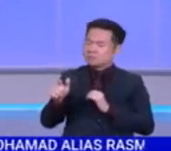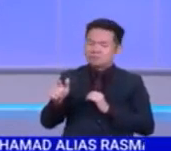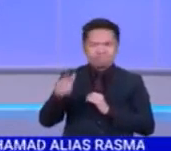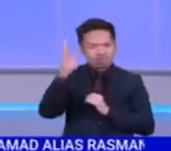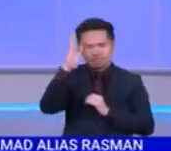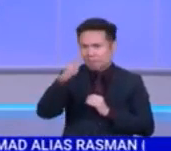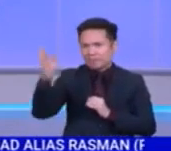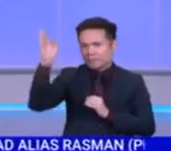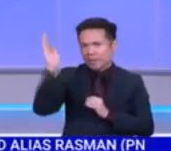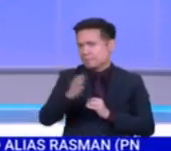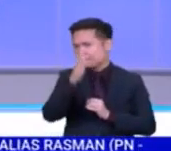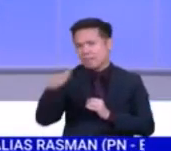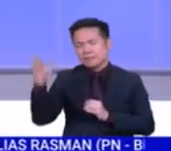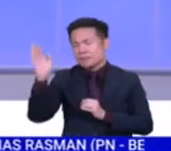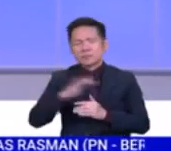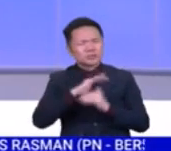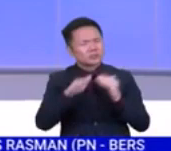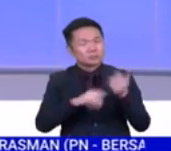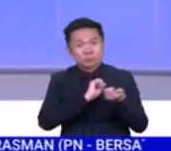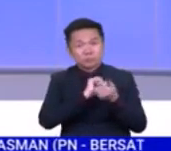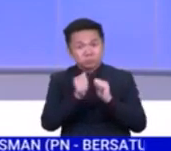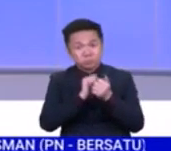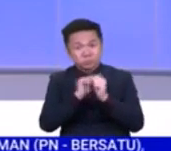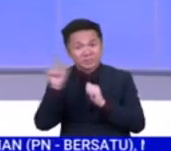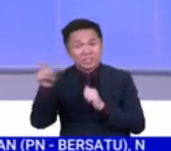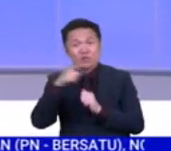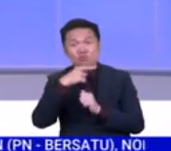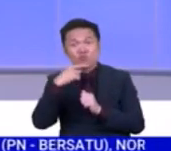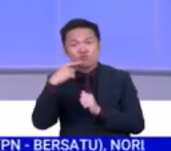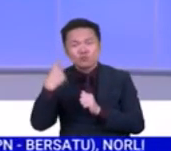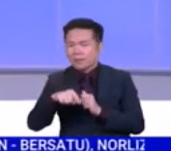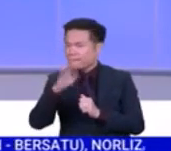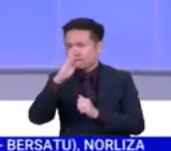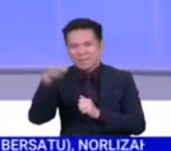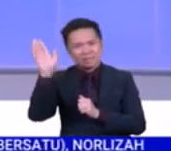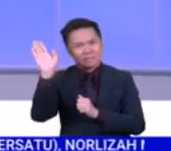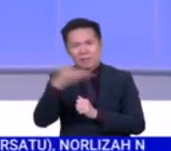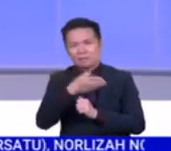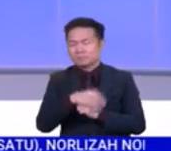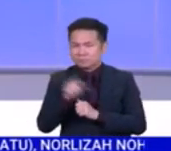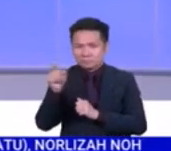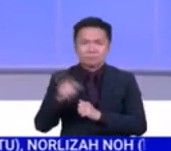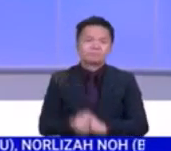memindahkan segala acara sukan yang dijadualkan berlangsung di